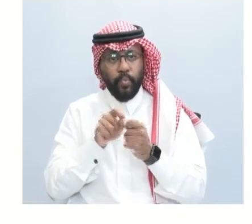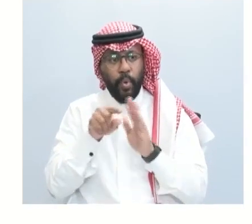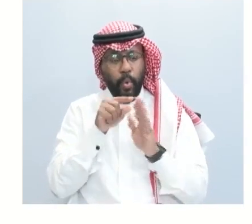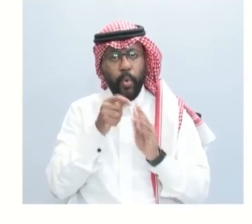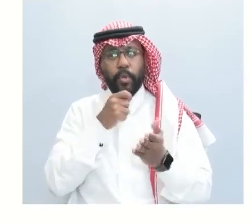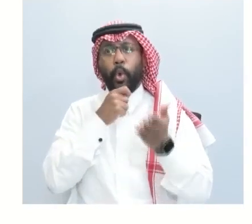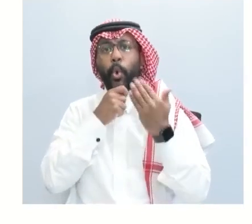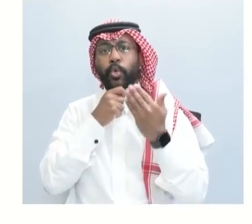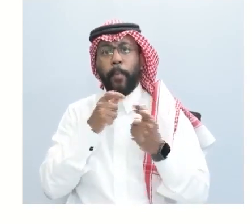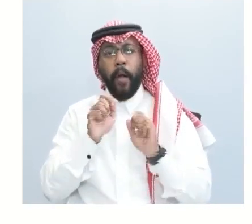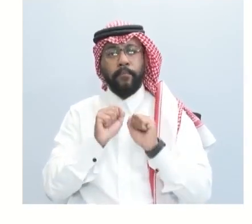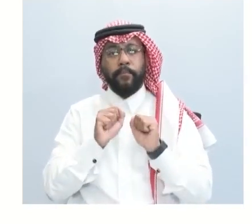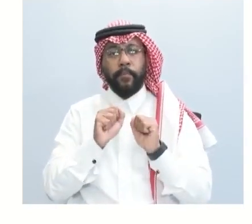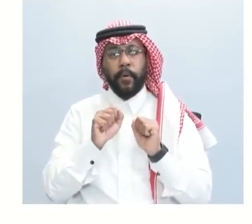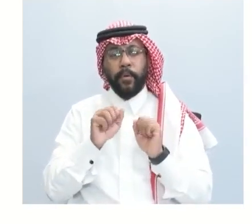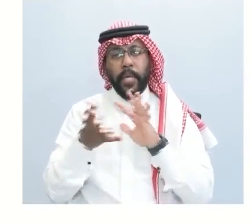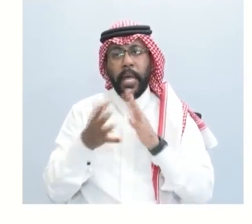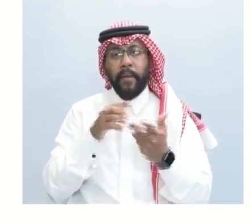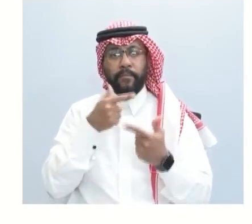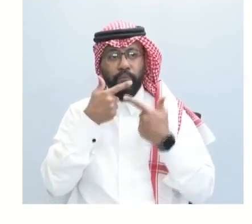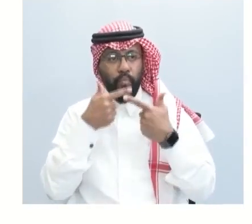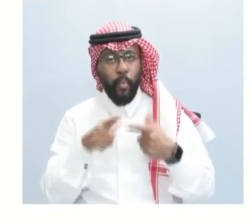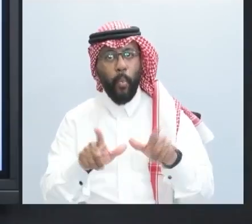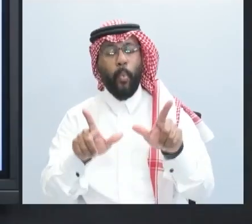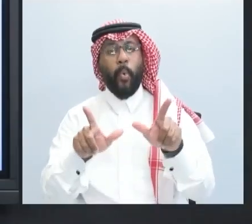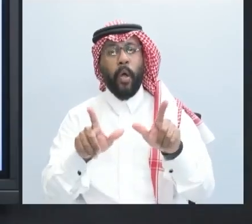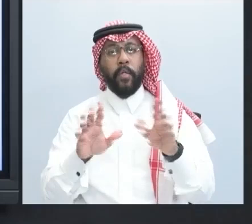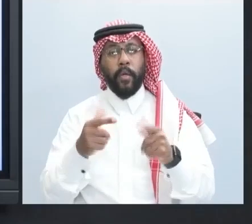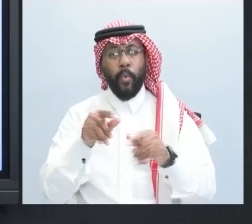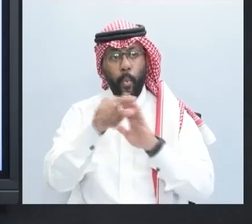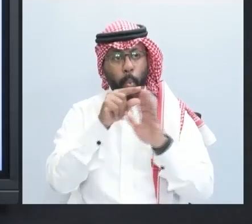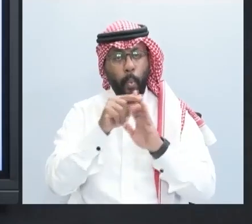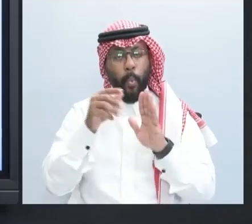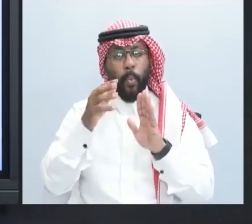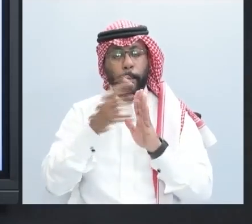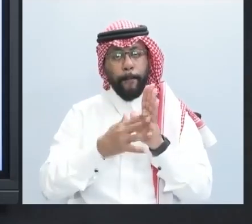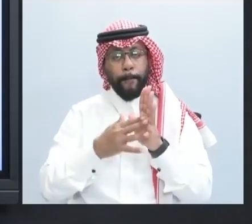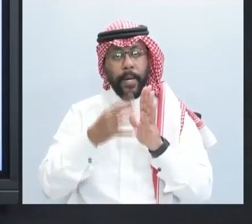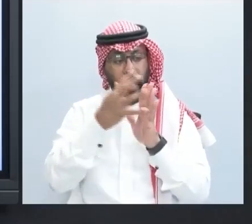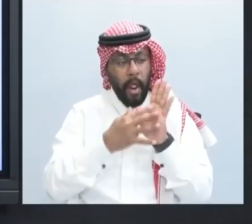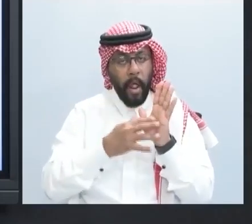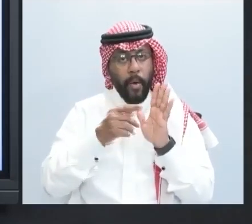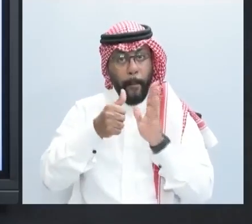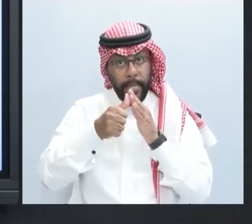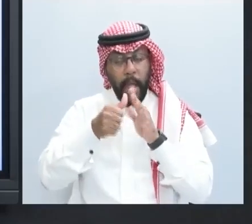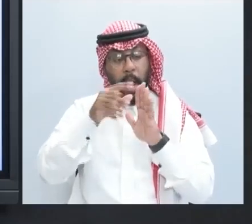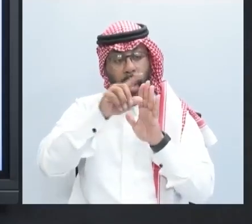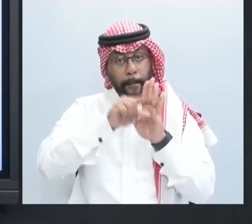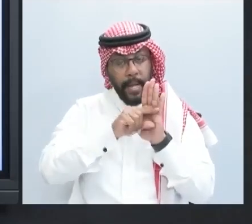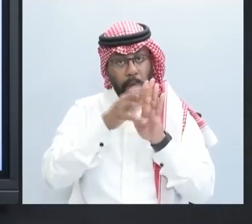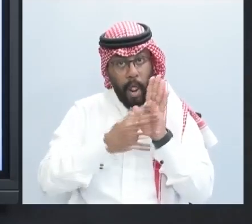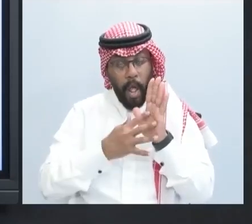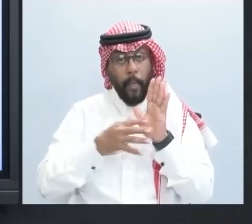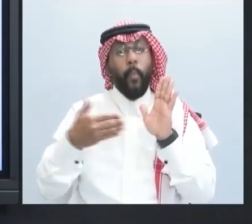ما اعرفه هو صياغه الخطبه كيف اصيغ الخطبه بدا بالمقدمه ثم الوسط ثم الخاتمه وكيف طريقه ايضا الخطبه